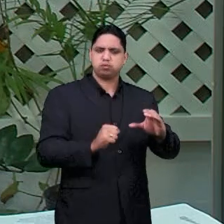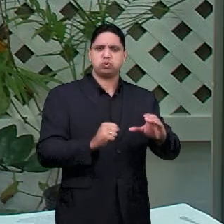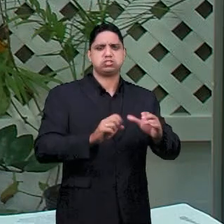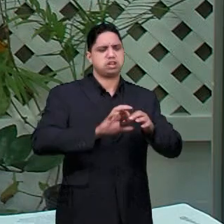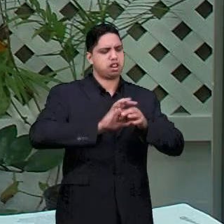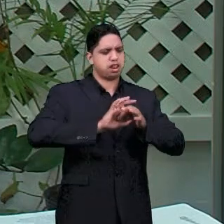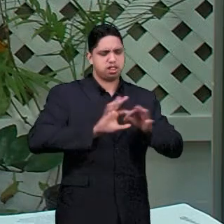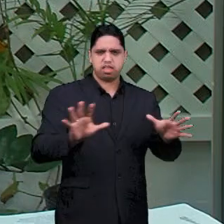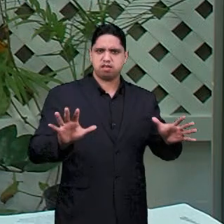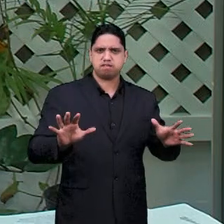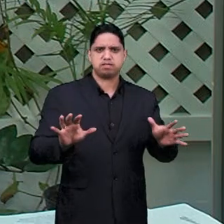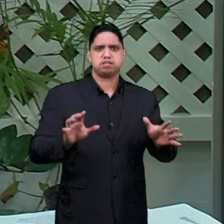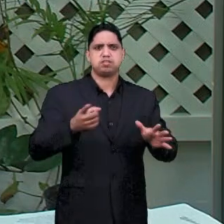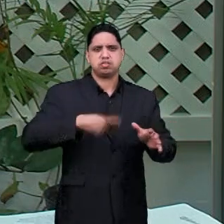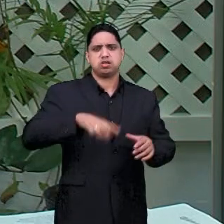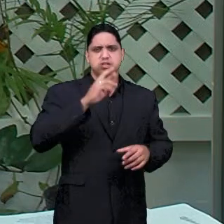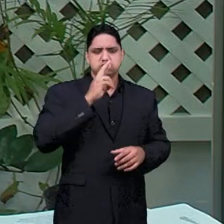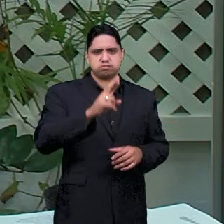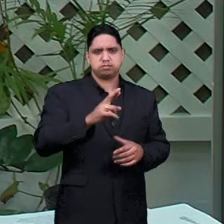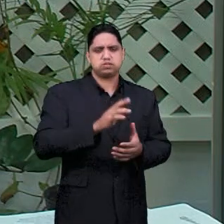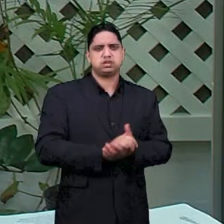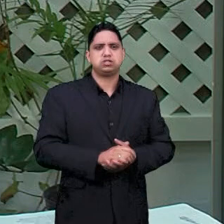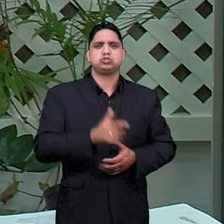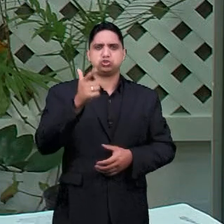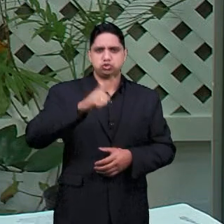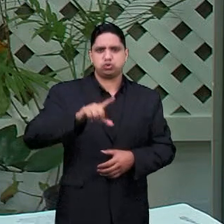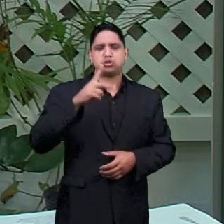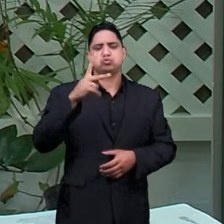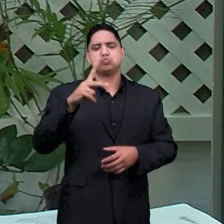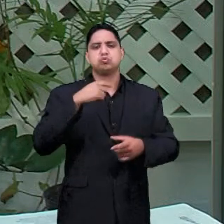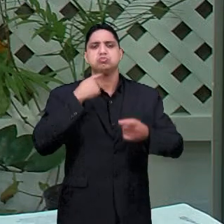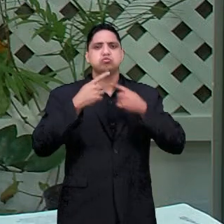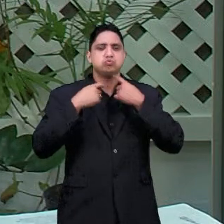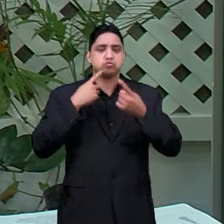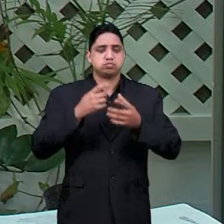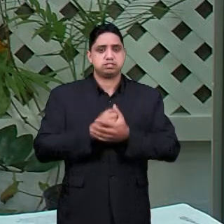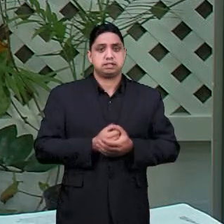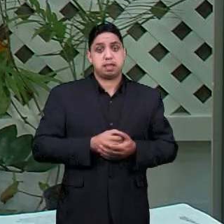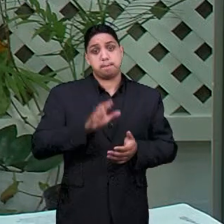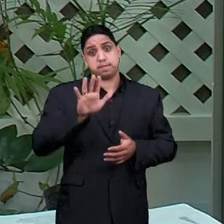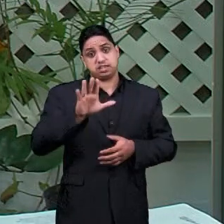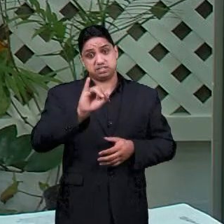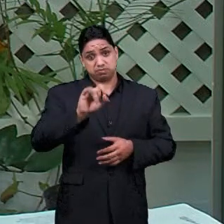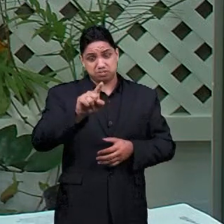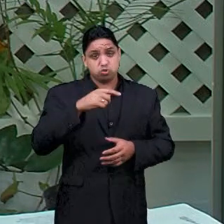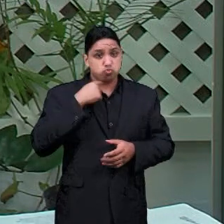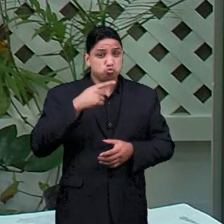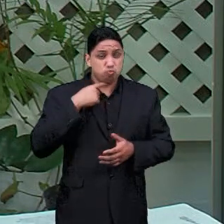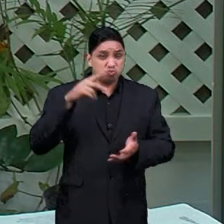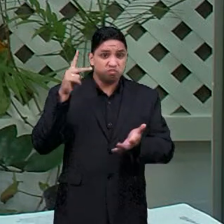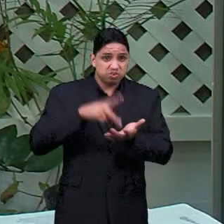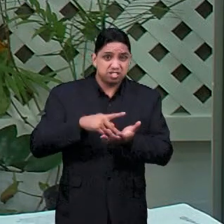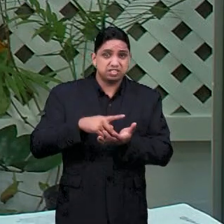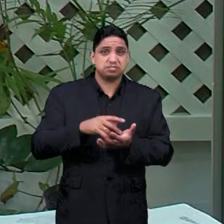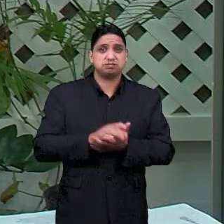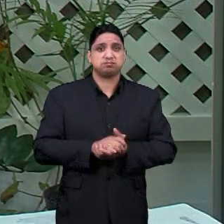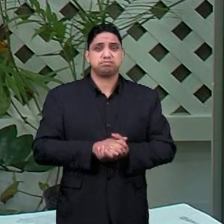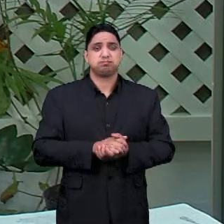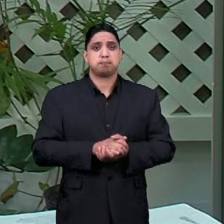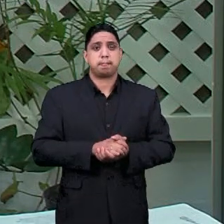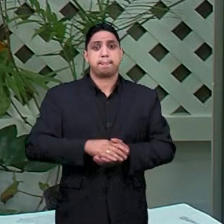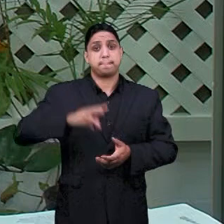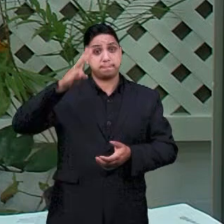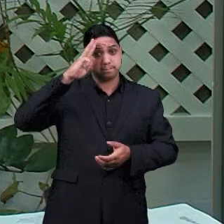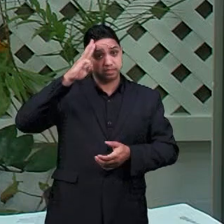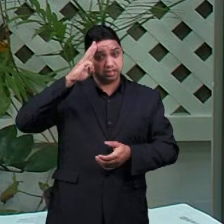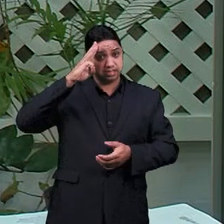qui vous voulez. Nous allons répondre encore une fois à vos doutes, vos questions. Mais si vous avez des doutes même,